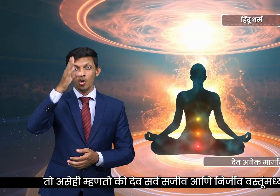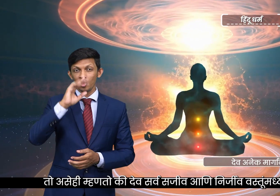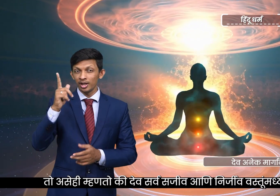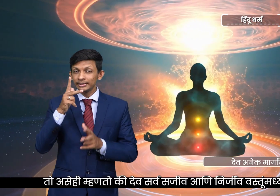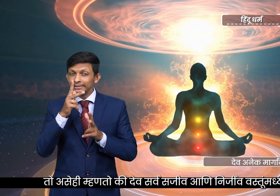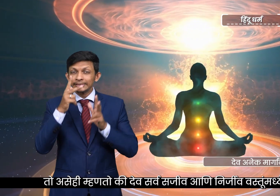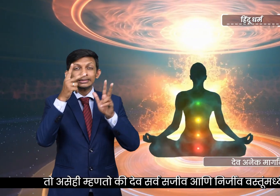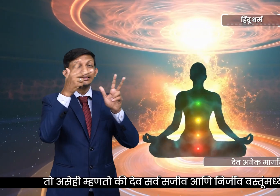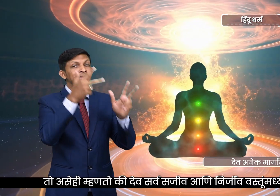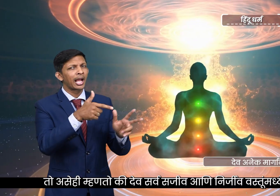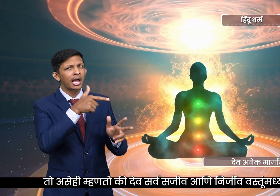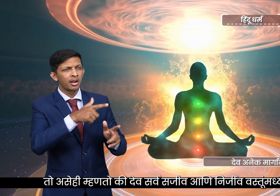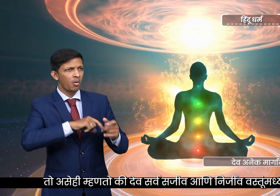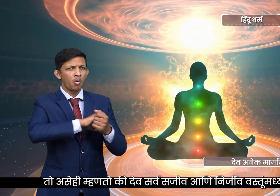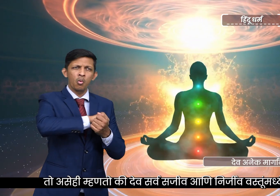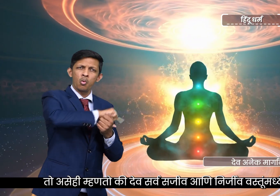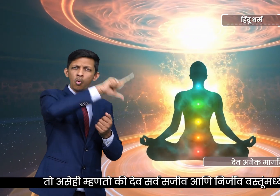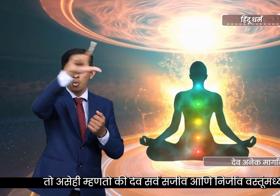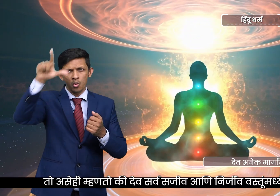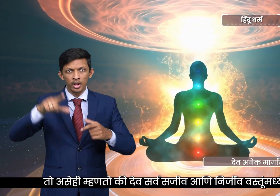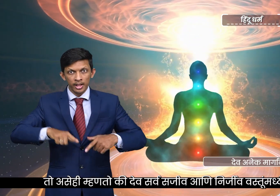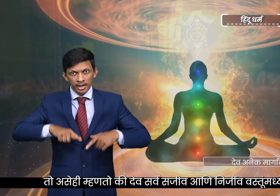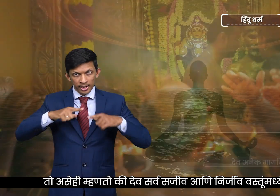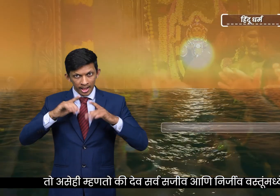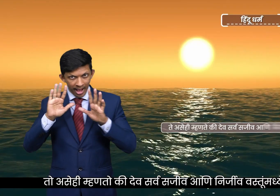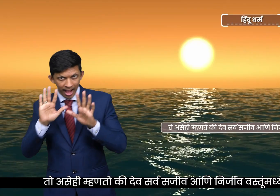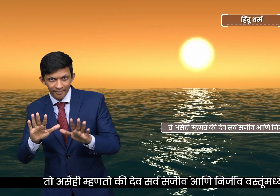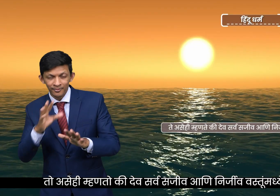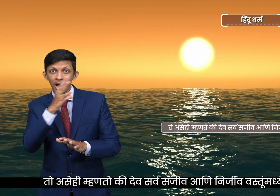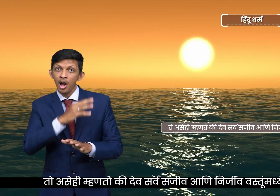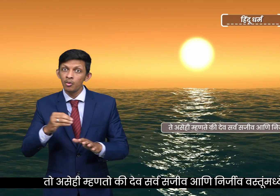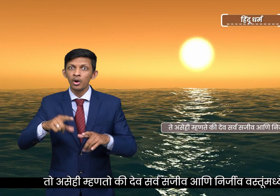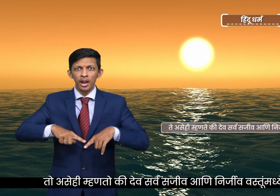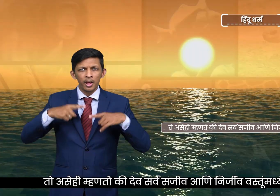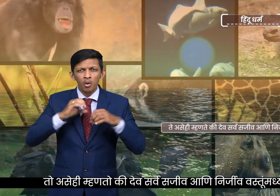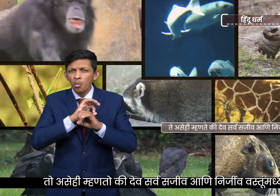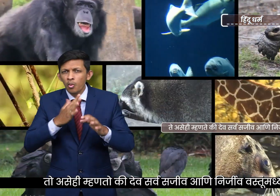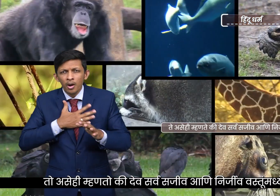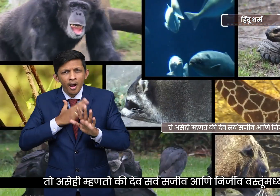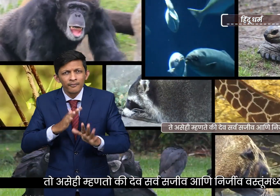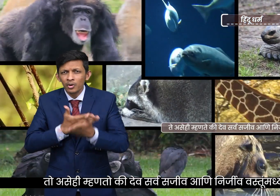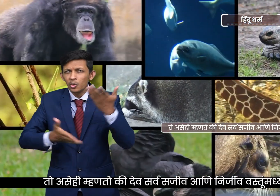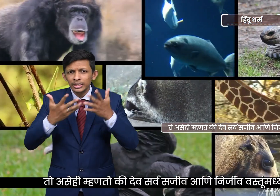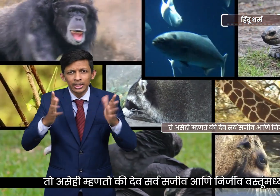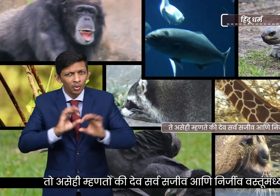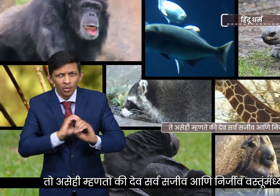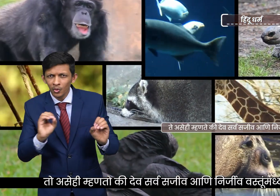तो असेही म्हणतो की देव सर्व सजीव आणि निर्जीव वस्तूंमध्ये अस्तित्वात आहे.